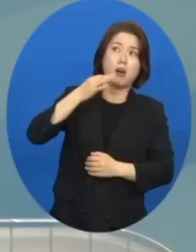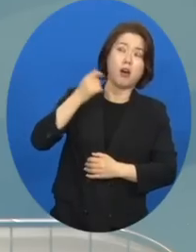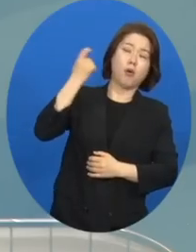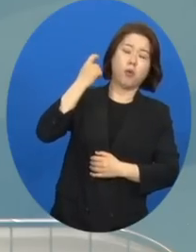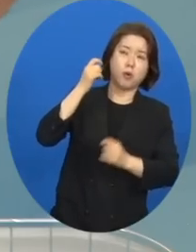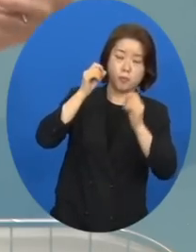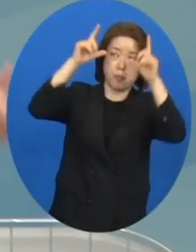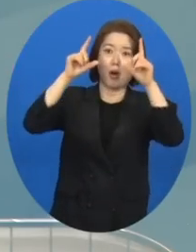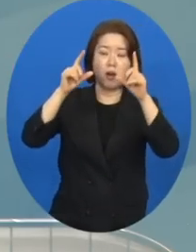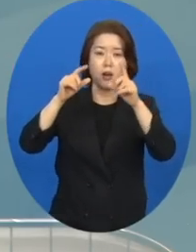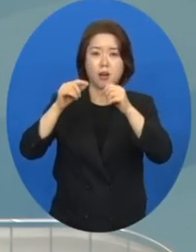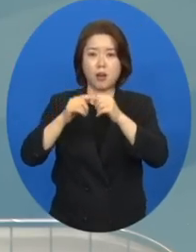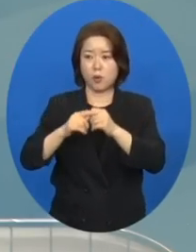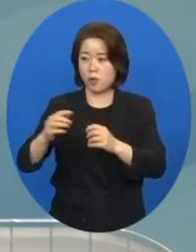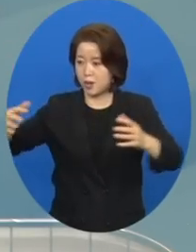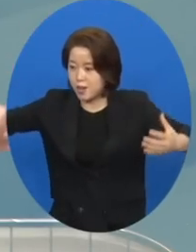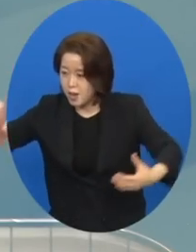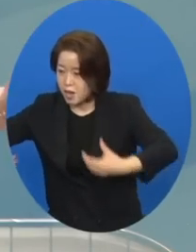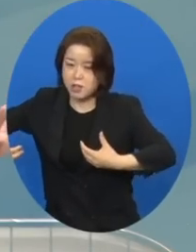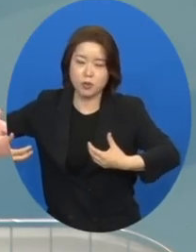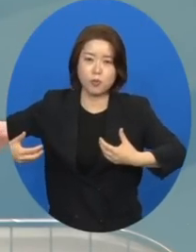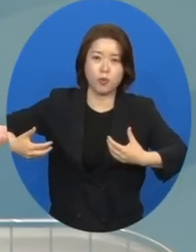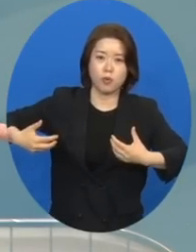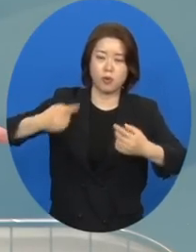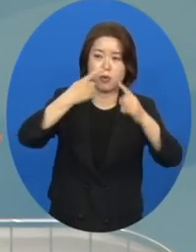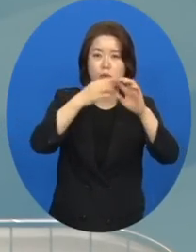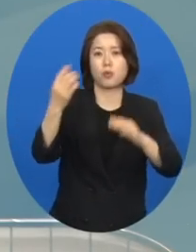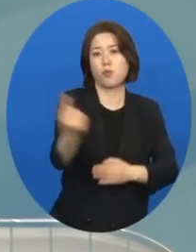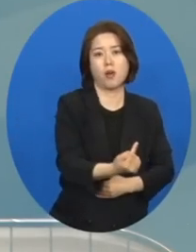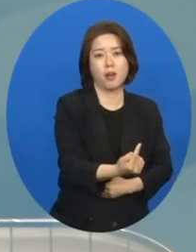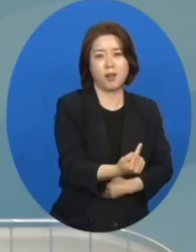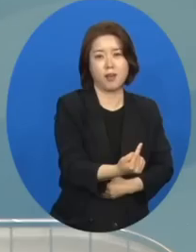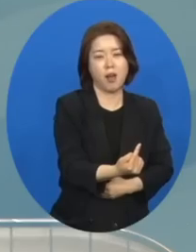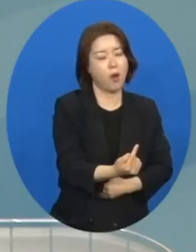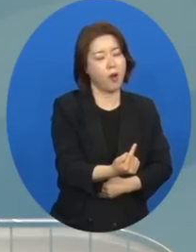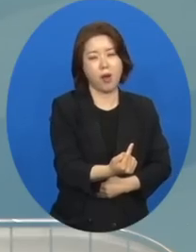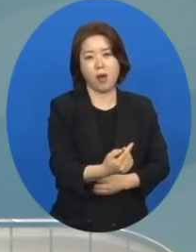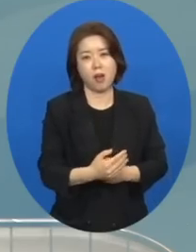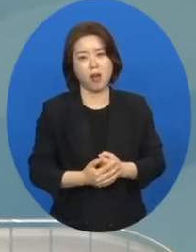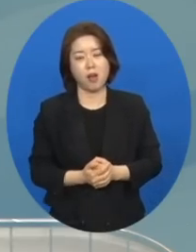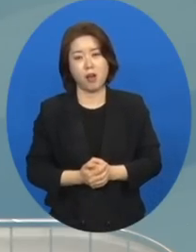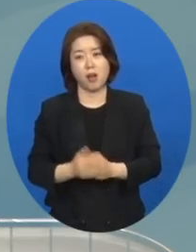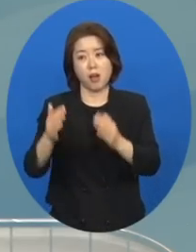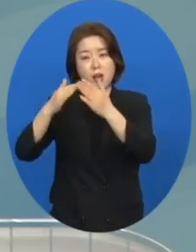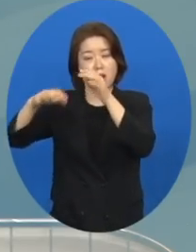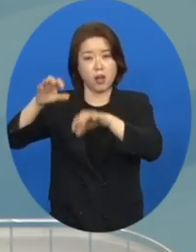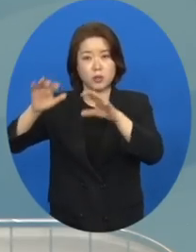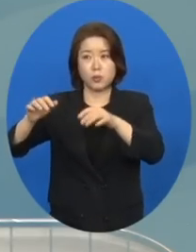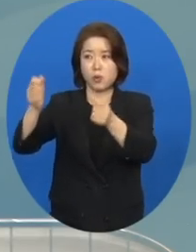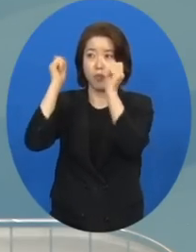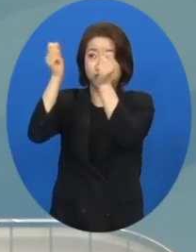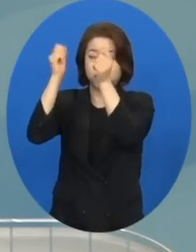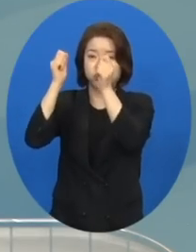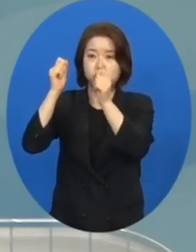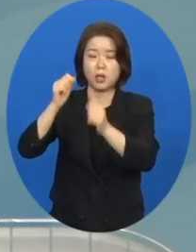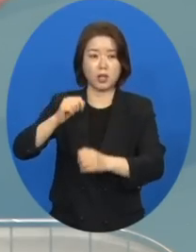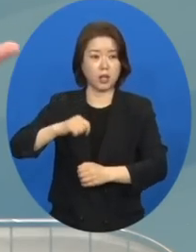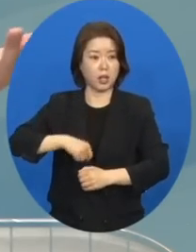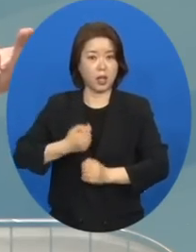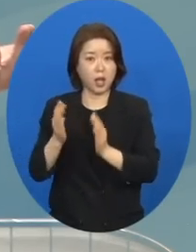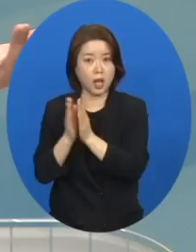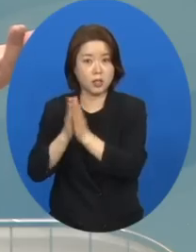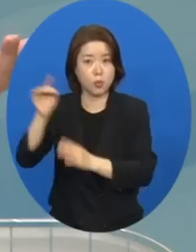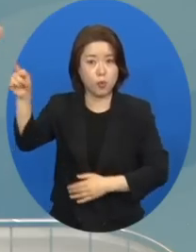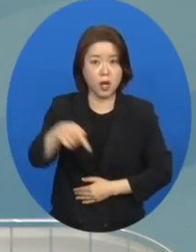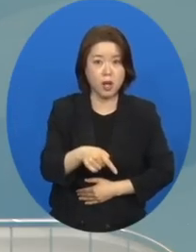한밤중에 애들을 데리고 괴로 찾아온 겁니다 동네 무당이 제발로 찾아왔다 이런 일이 거의